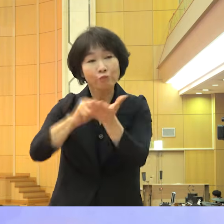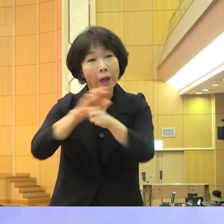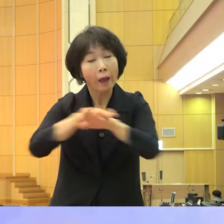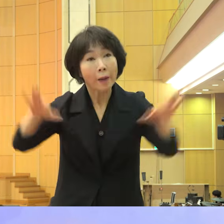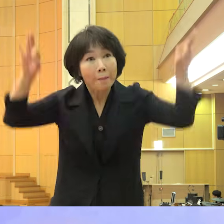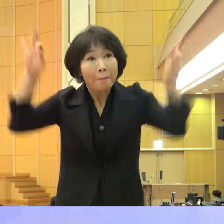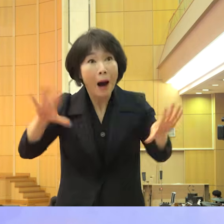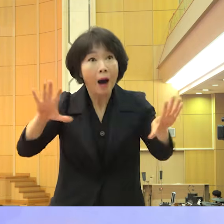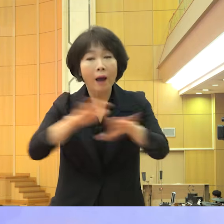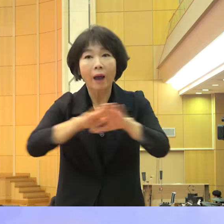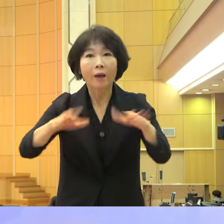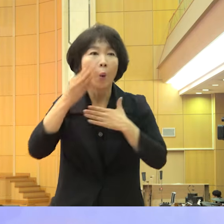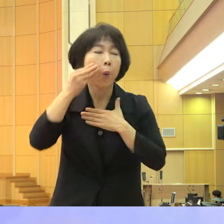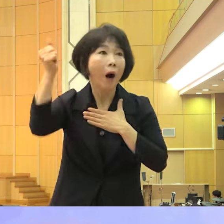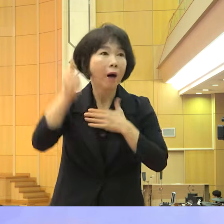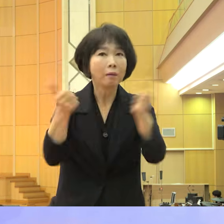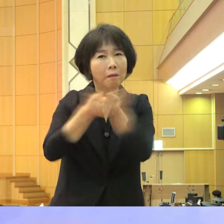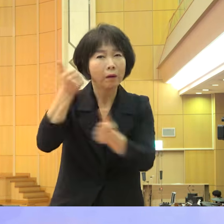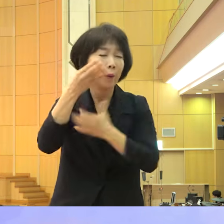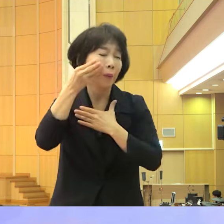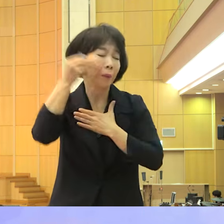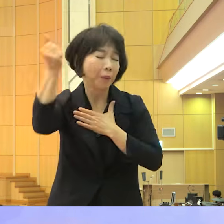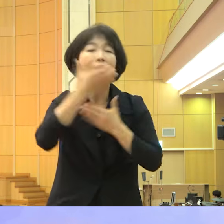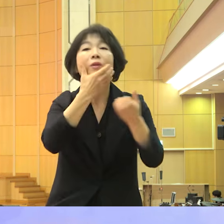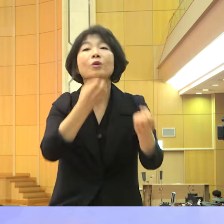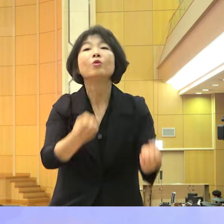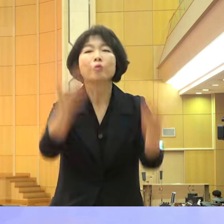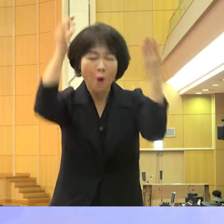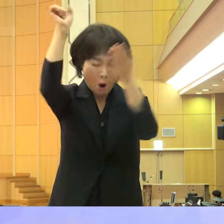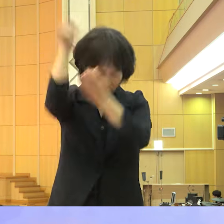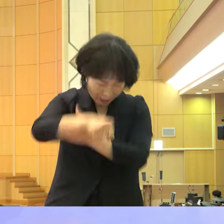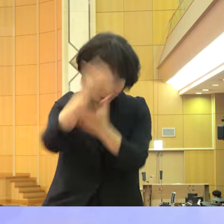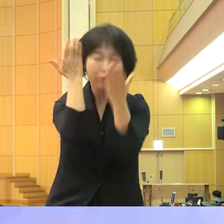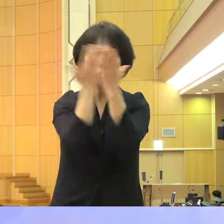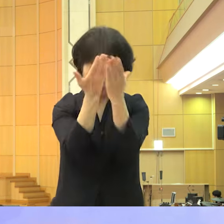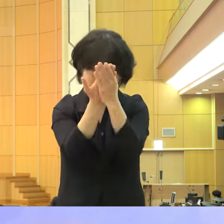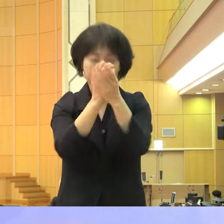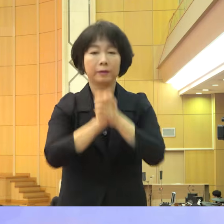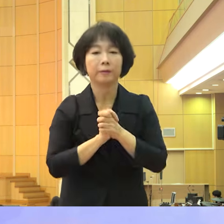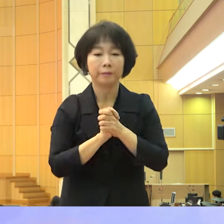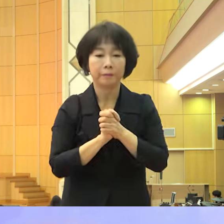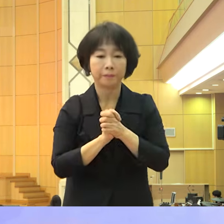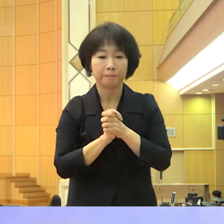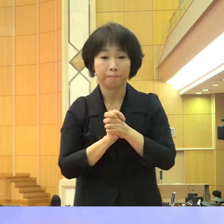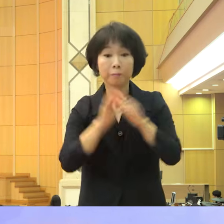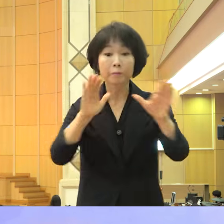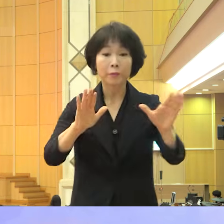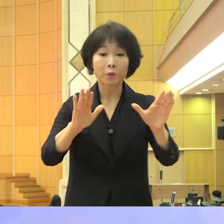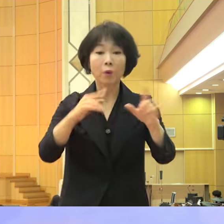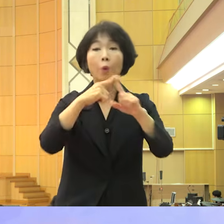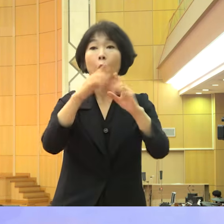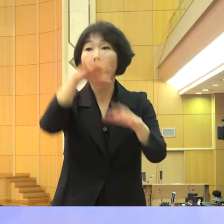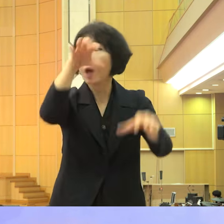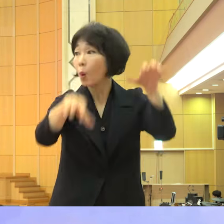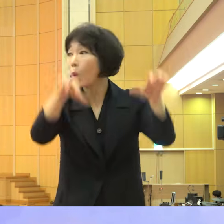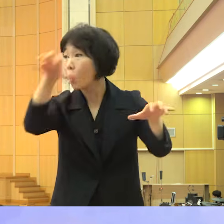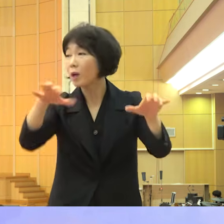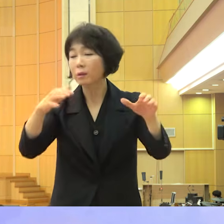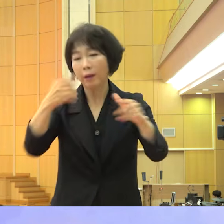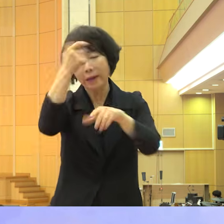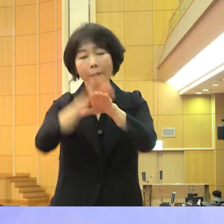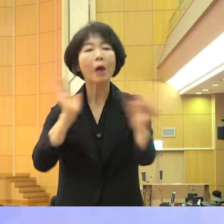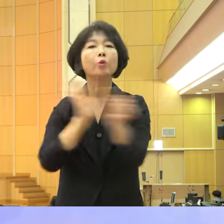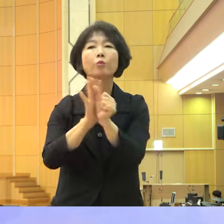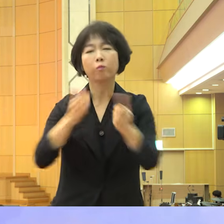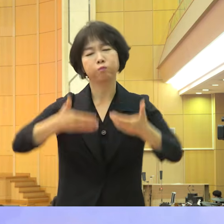문제가 해결되어 영육간의 승리의 삶을 살 수 있도록 축복하여 주시옵소서. 오늘 또 성전 곳곳에서